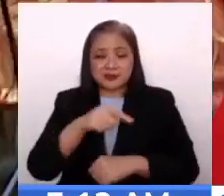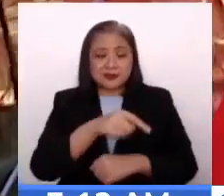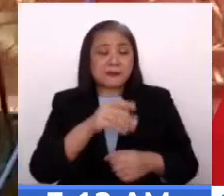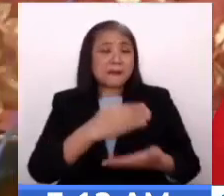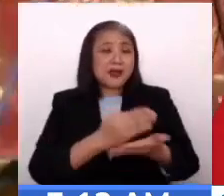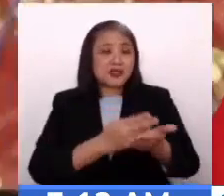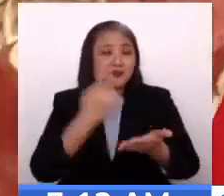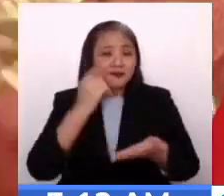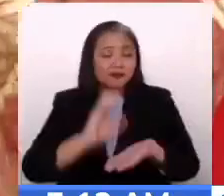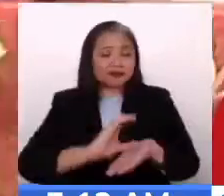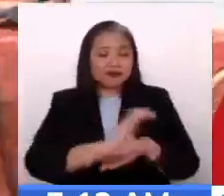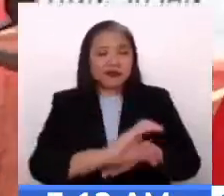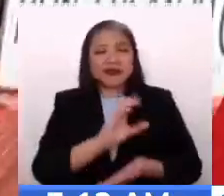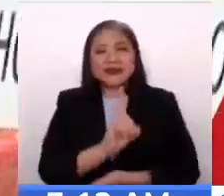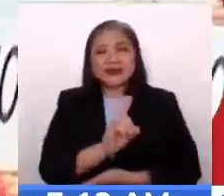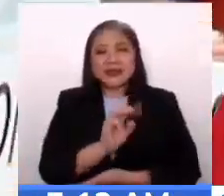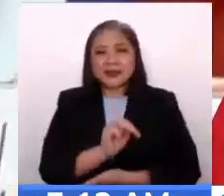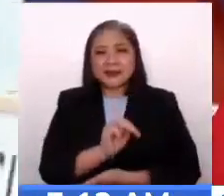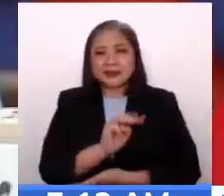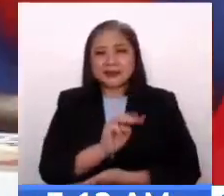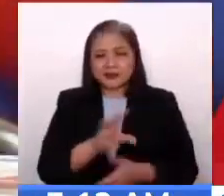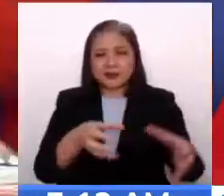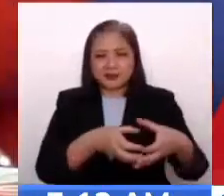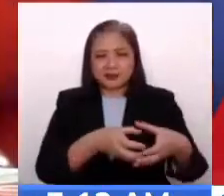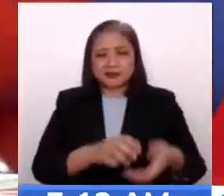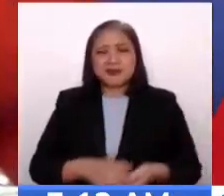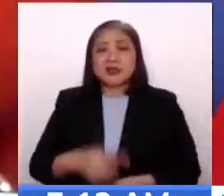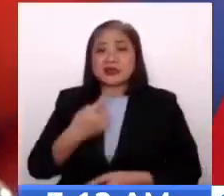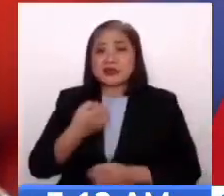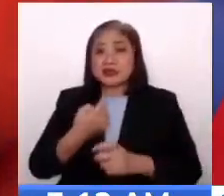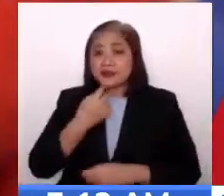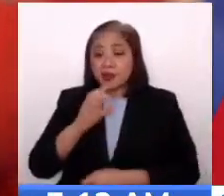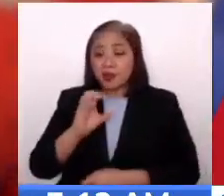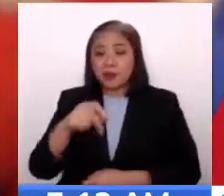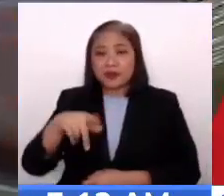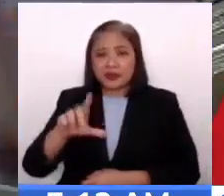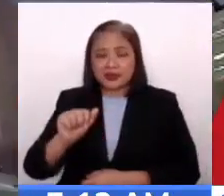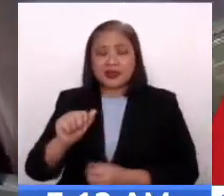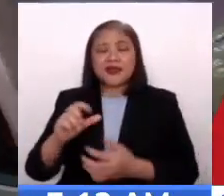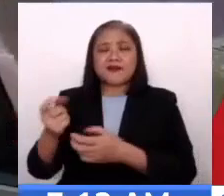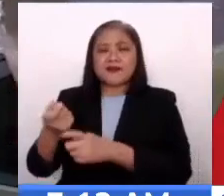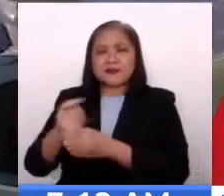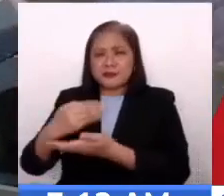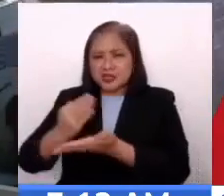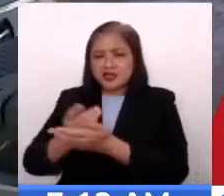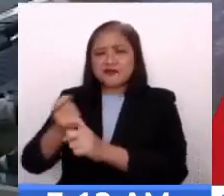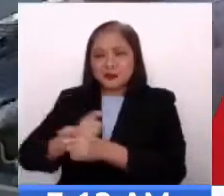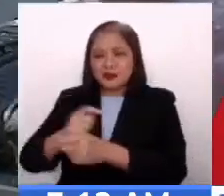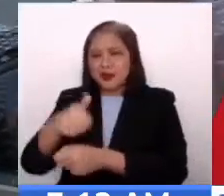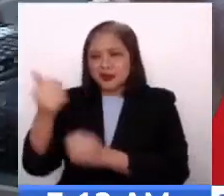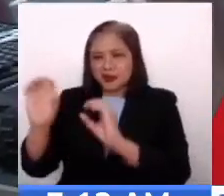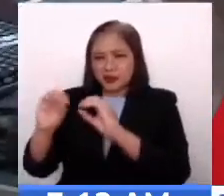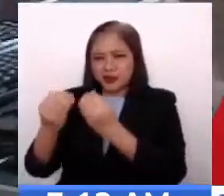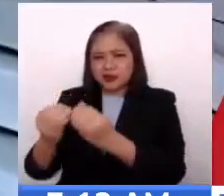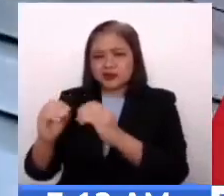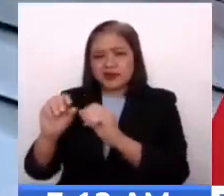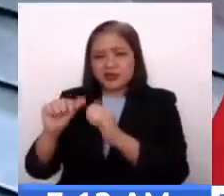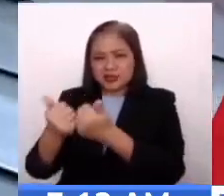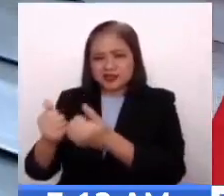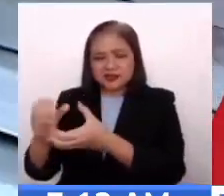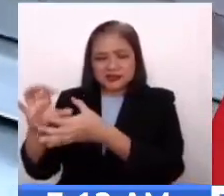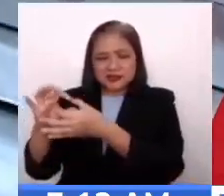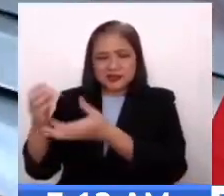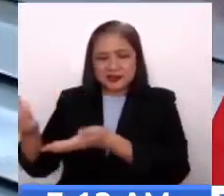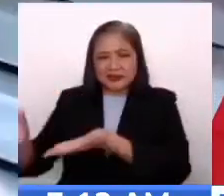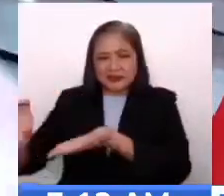DMW. Ayon kay Ople, manggagaling muna sa mga attached labor agency ang pondo na kakailanganin para magawa ang mga